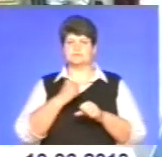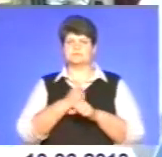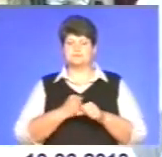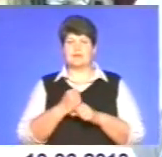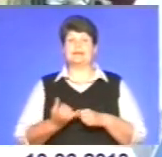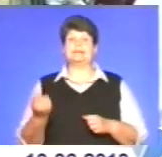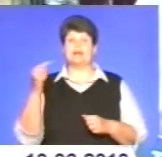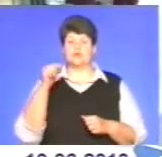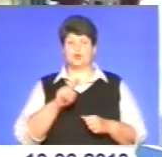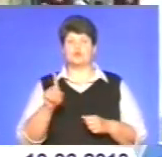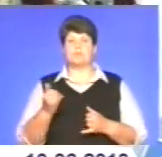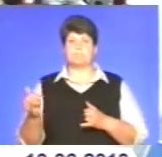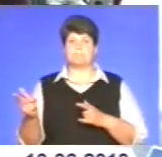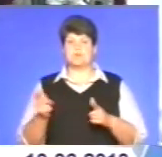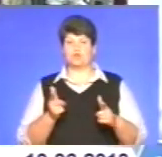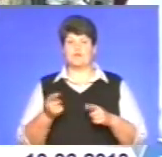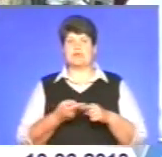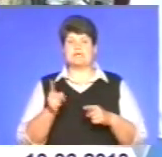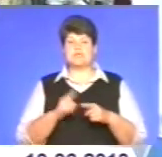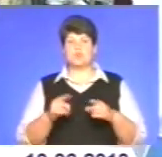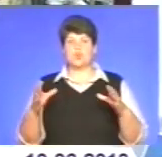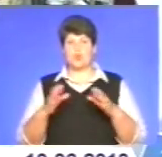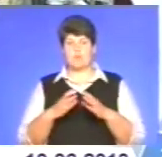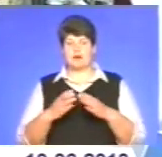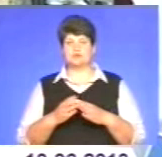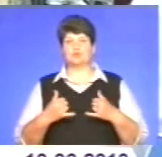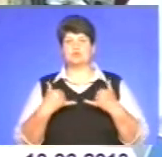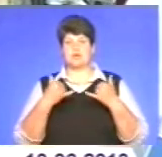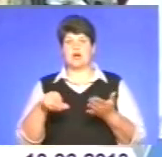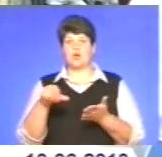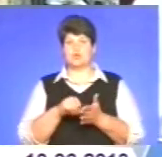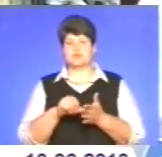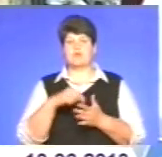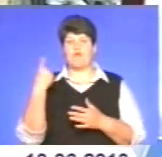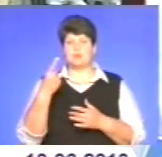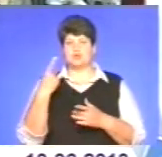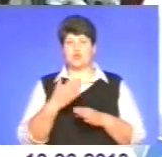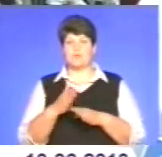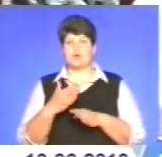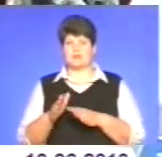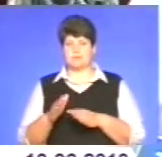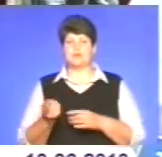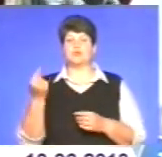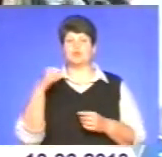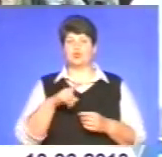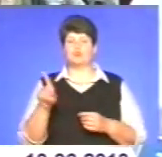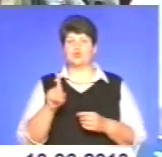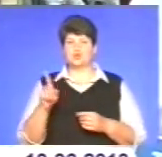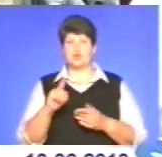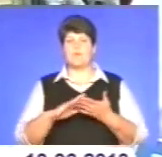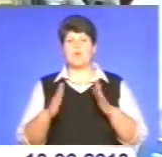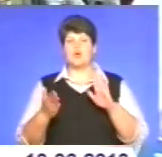того, щоб підготувати цю команду для участі в обласному етапі. Тому що положення